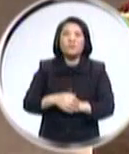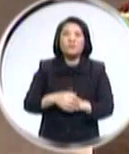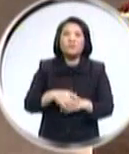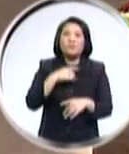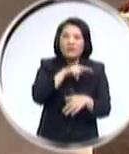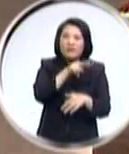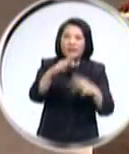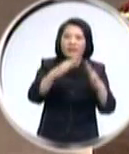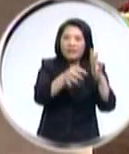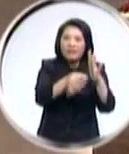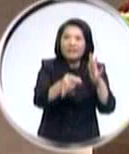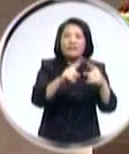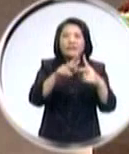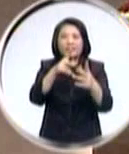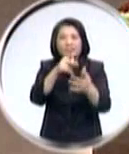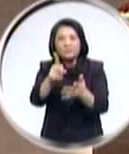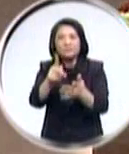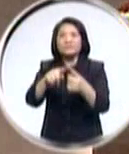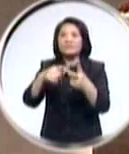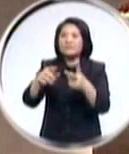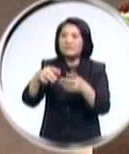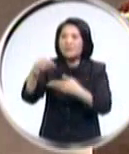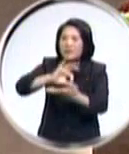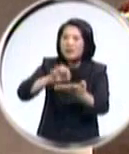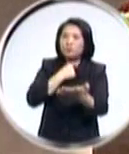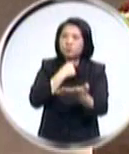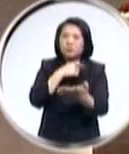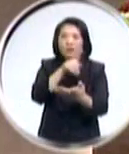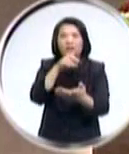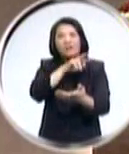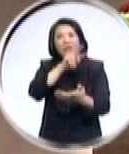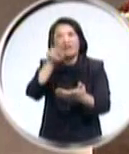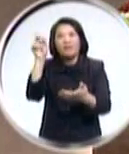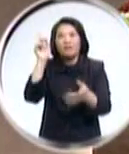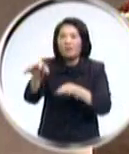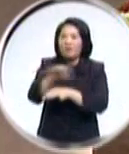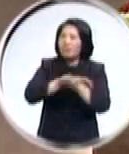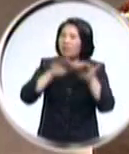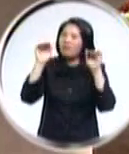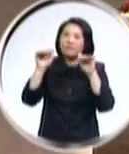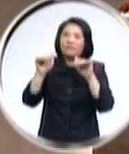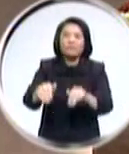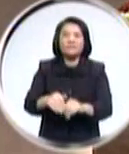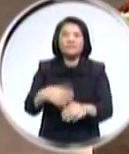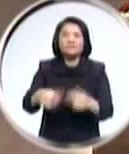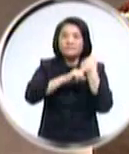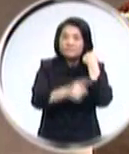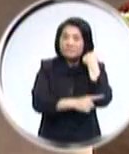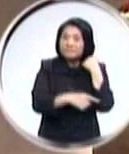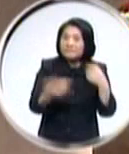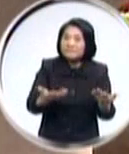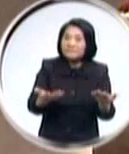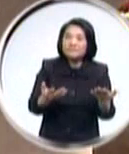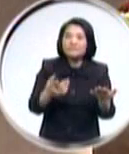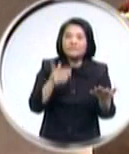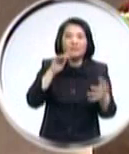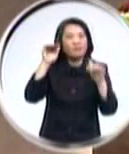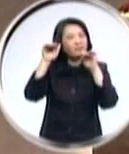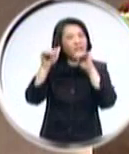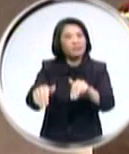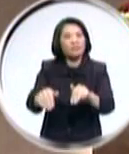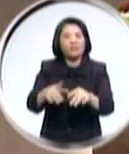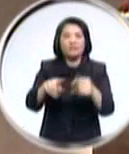和店面张贴着出租跟出售的红纸，还有司法正义的倒退，